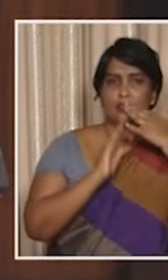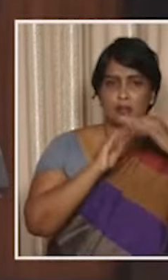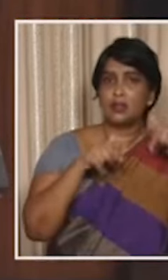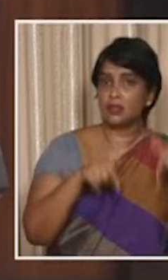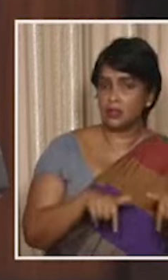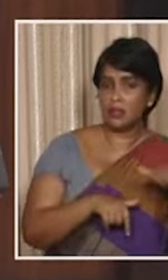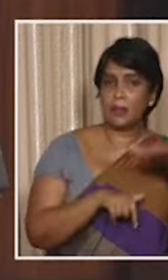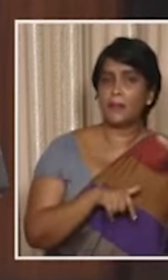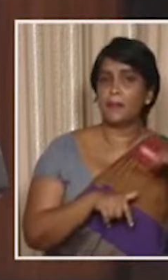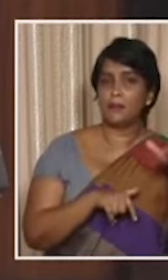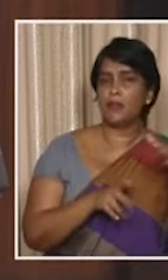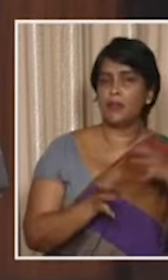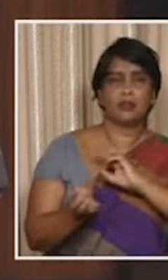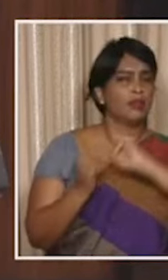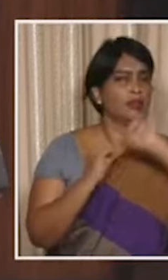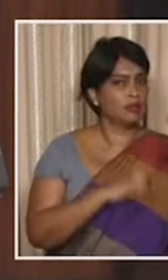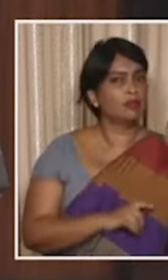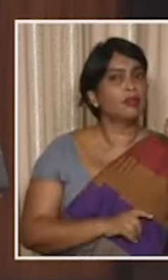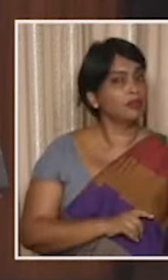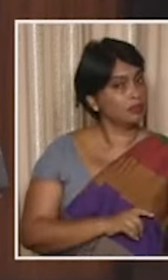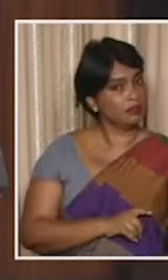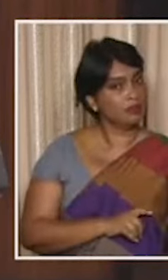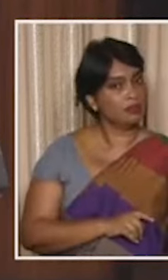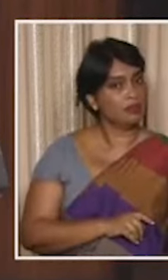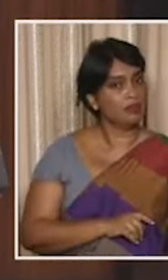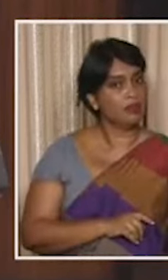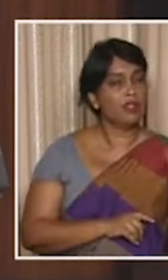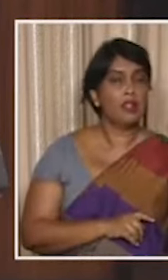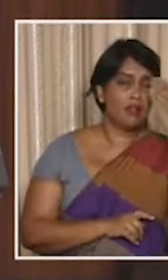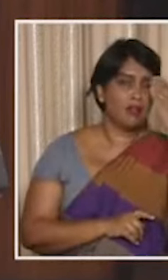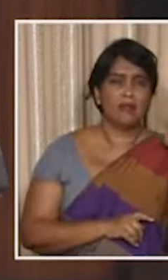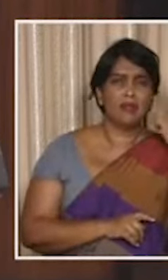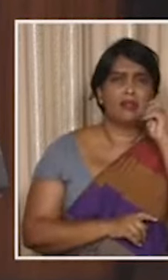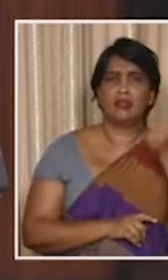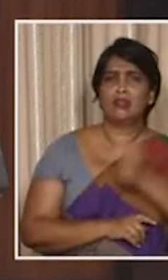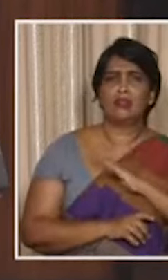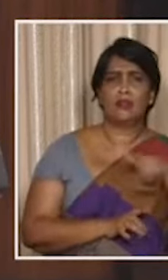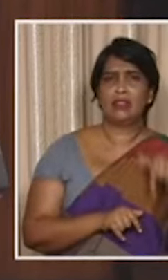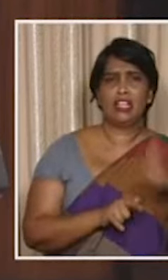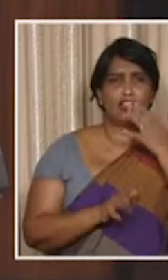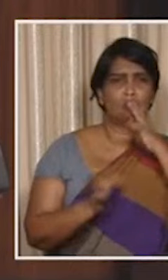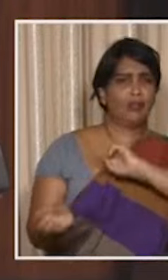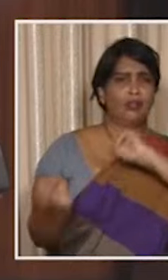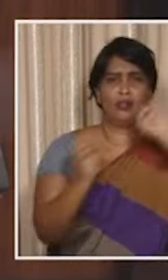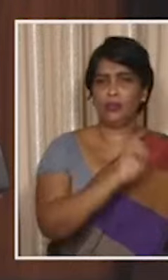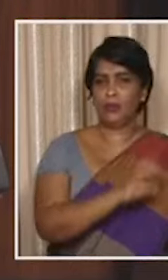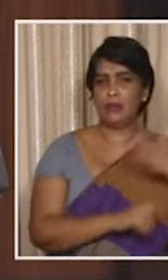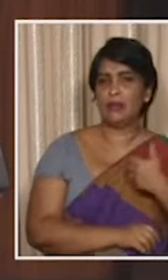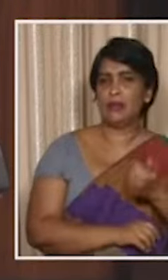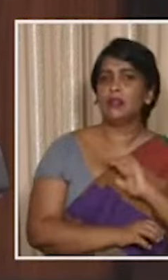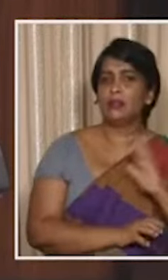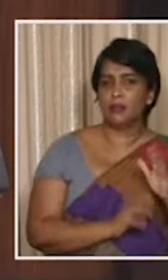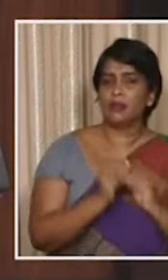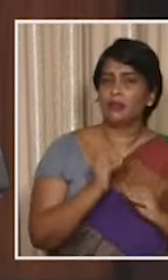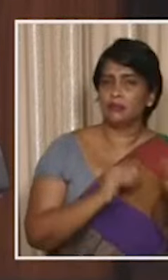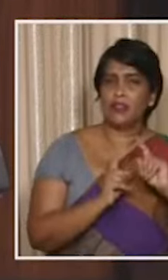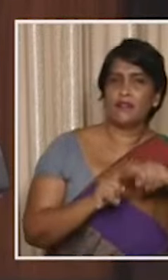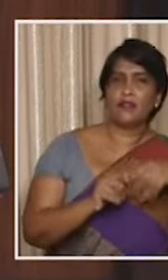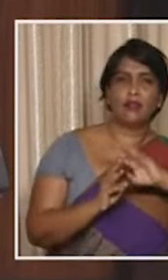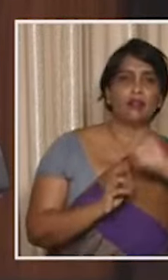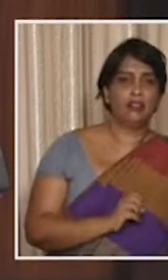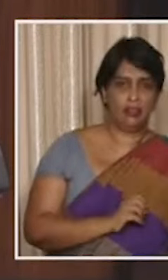சென்று அந்த மாணவர்களுடைய பெற்றோர் கூட அதை விரும்பவில்லை. ஒரு தற்காலிகமான ஒரு மாற்று வழியாக அந்த பாடசாலையை